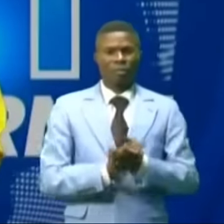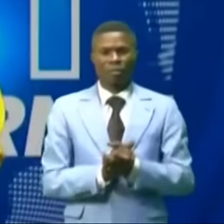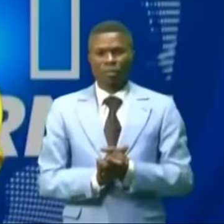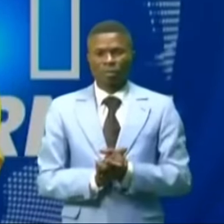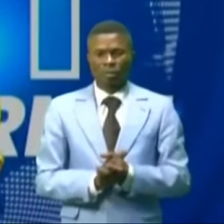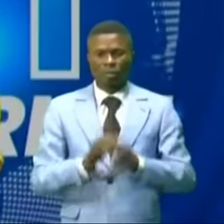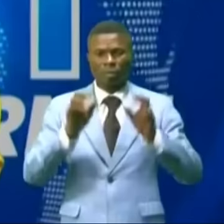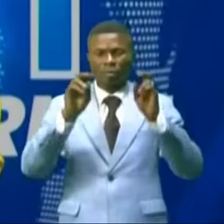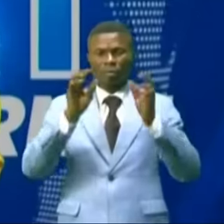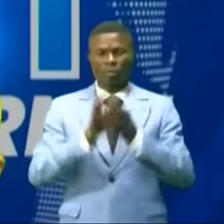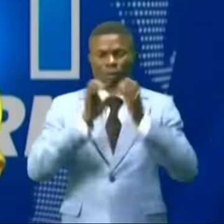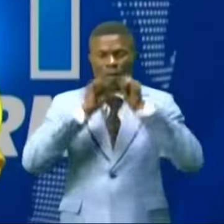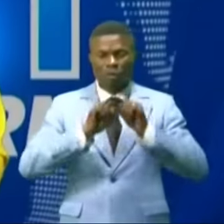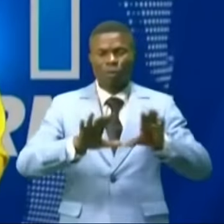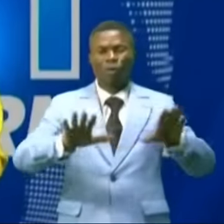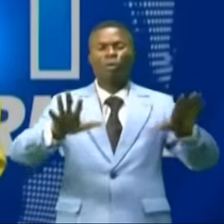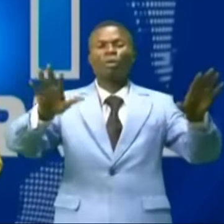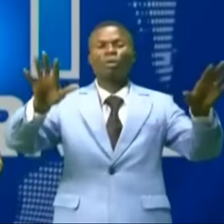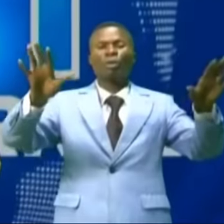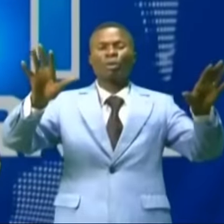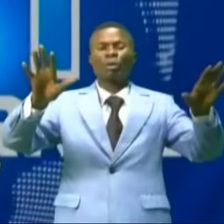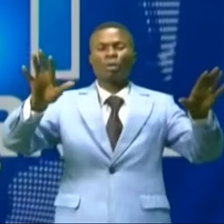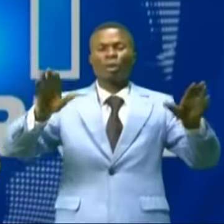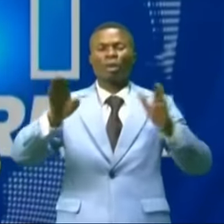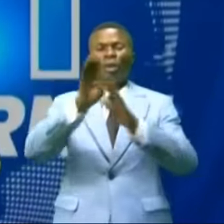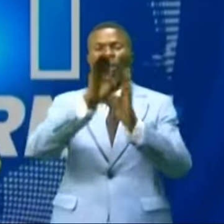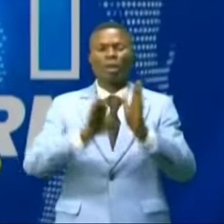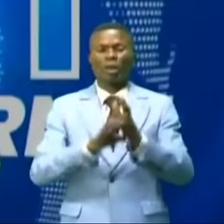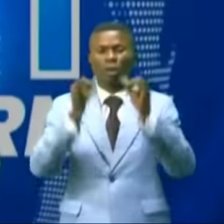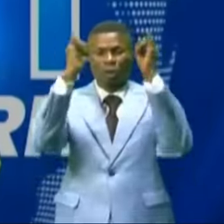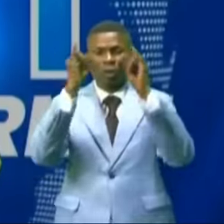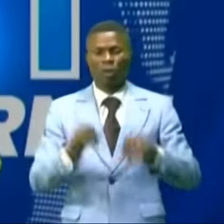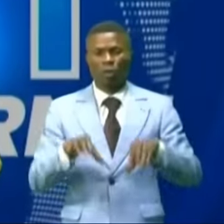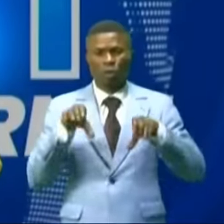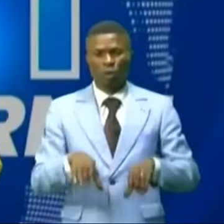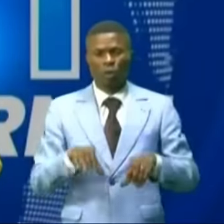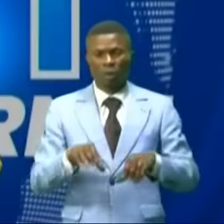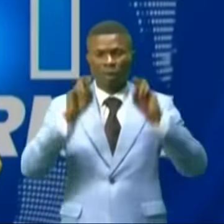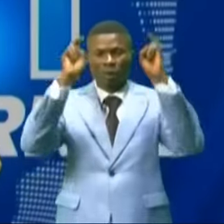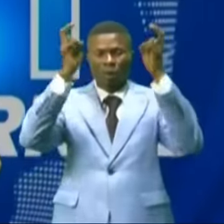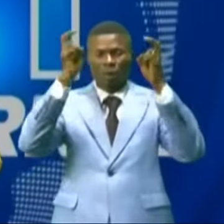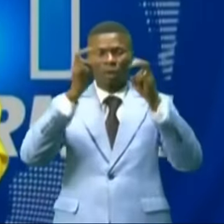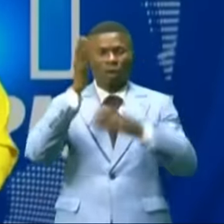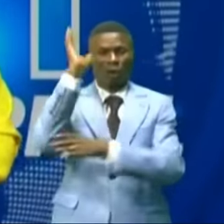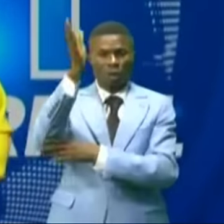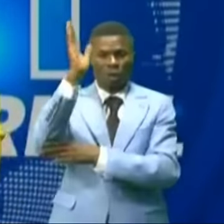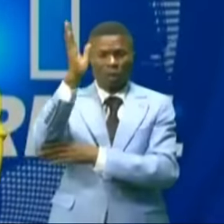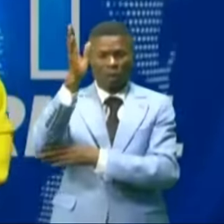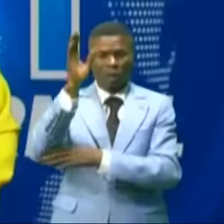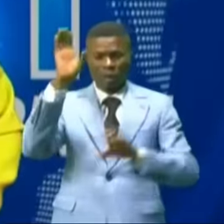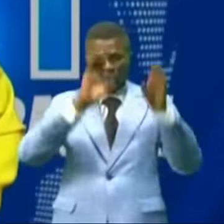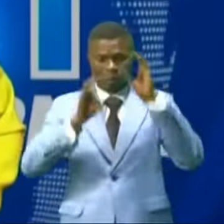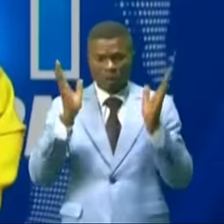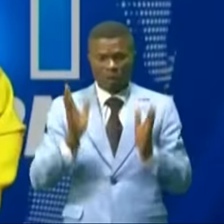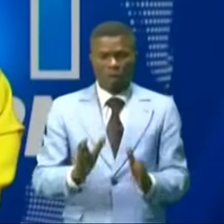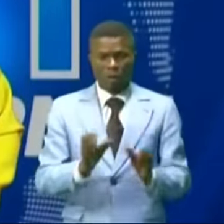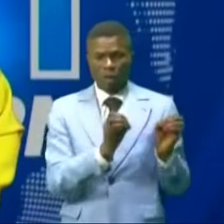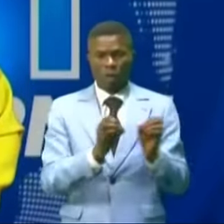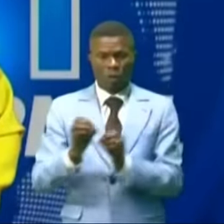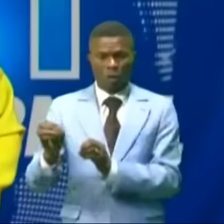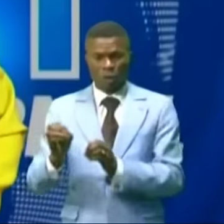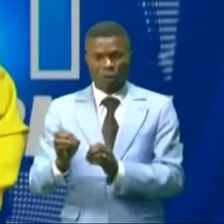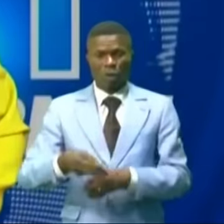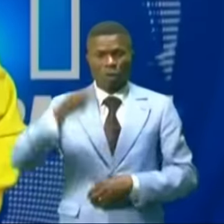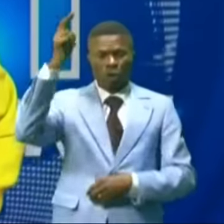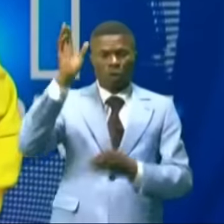La vulgarisation du code numérique en RDC, c'est le thème d'une conférence scientifique qui s'est tenue à la